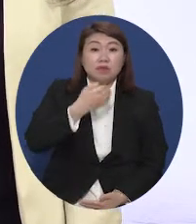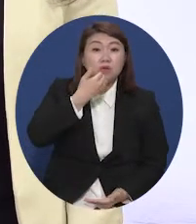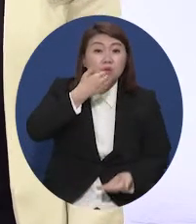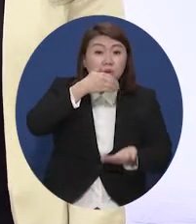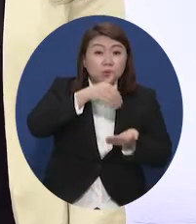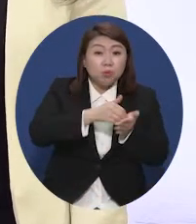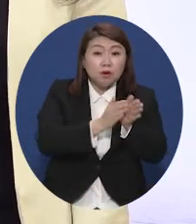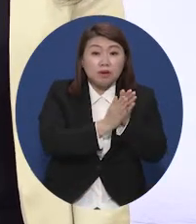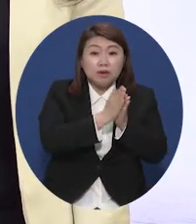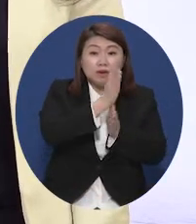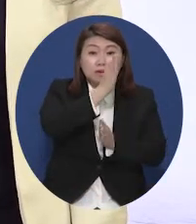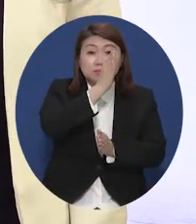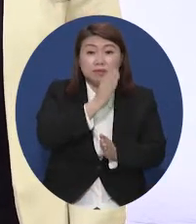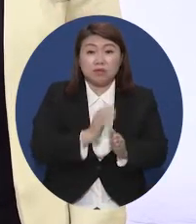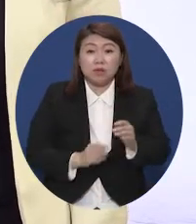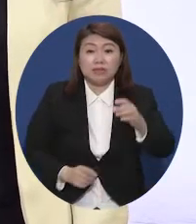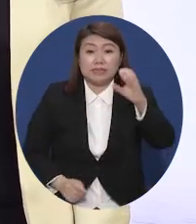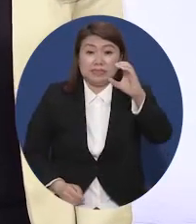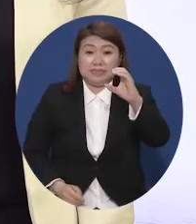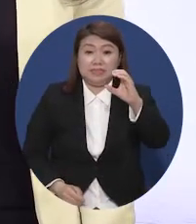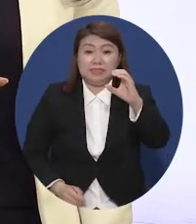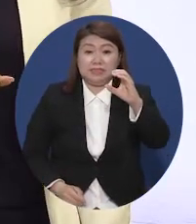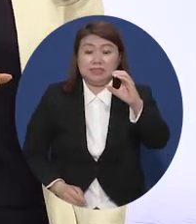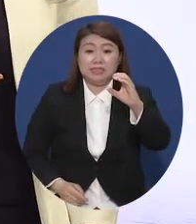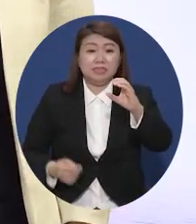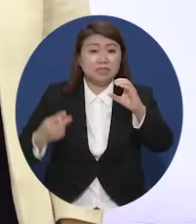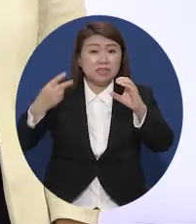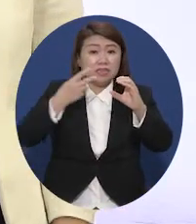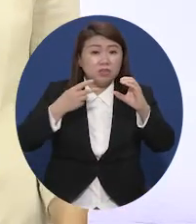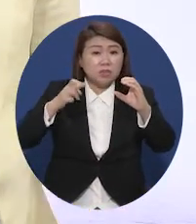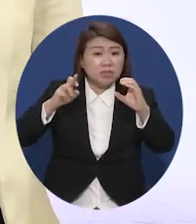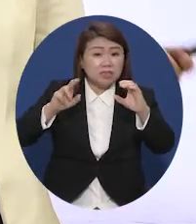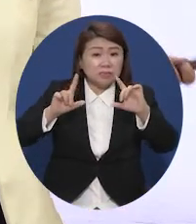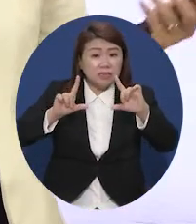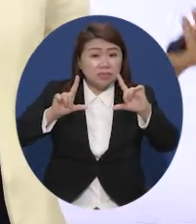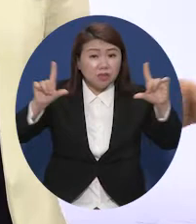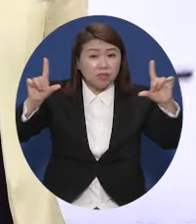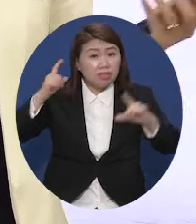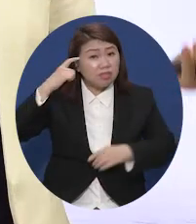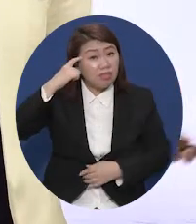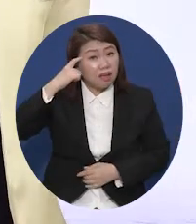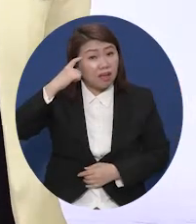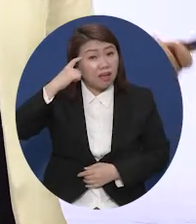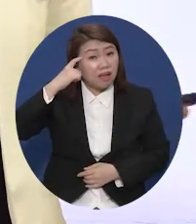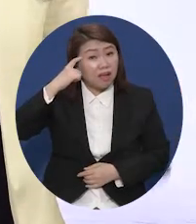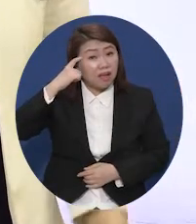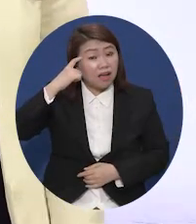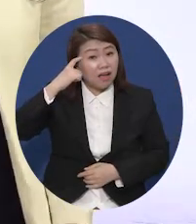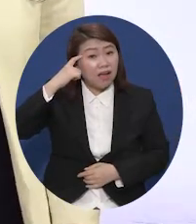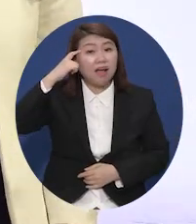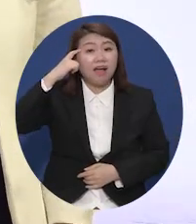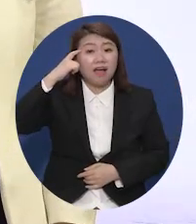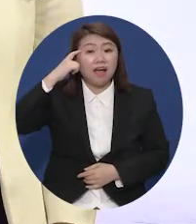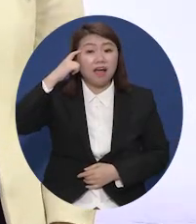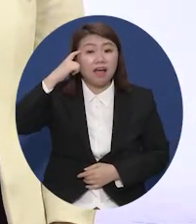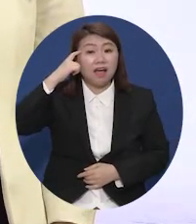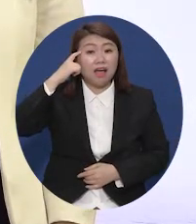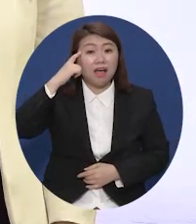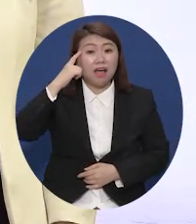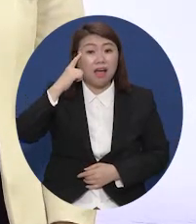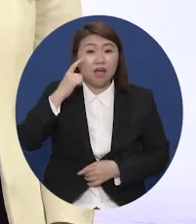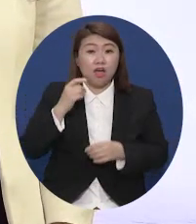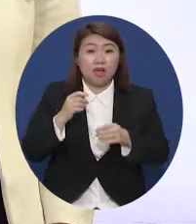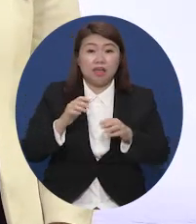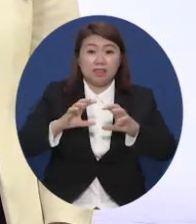석비씨의 모습인데요 여러분 혹시 2012년에 이 세상을 뜨겁게 논란을 일으켰던